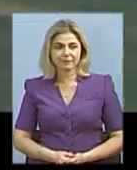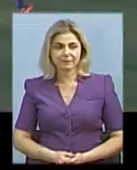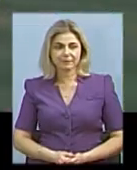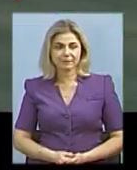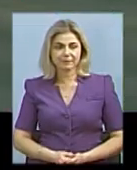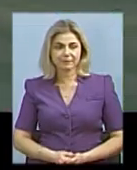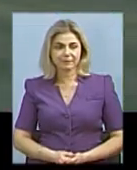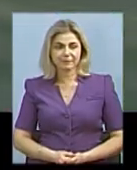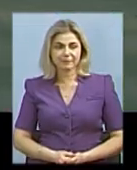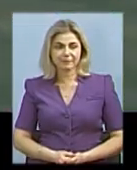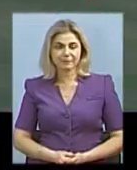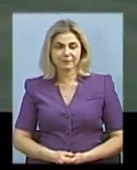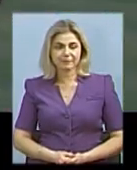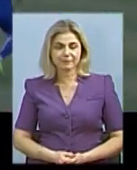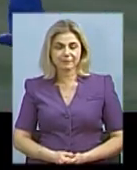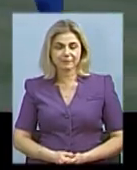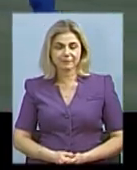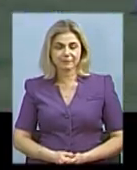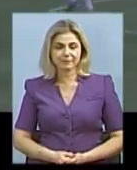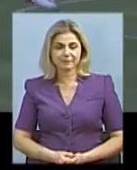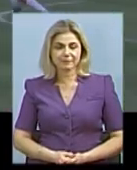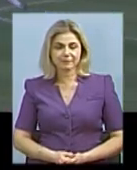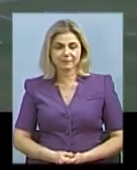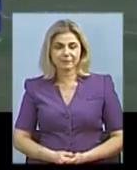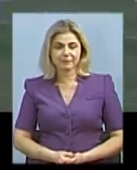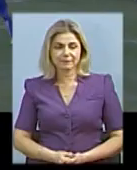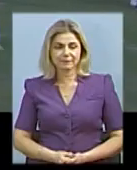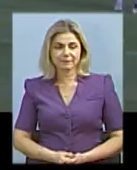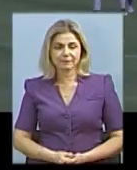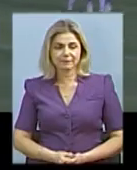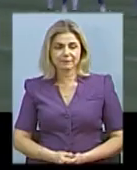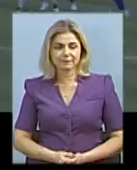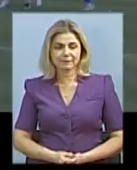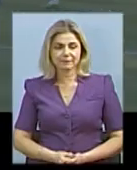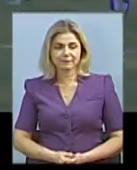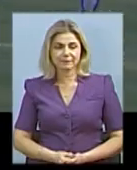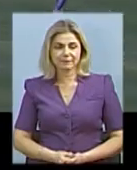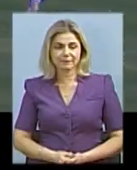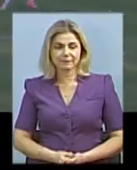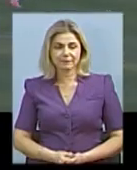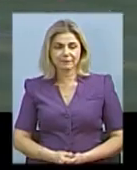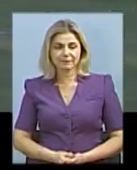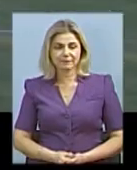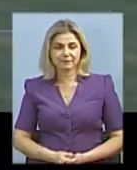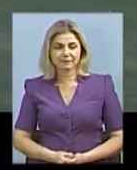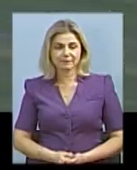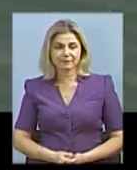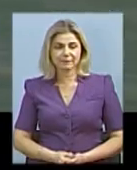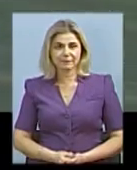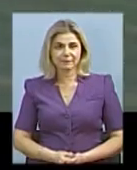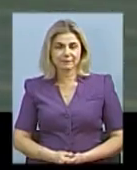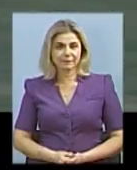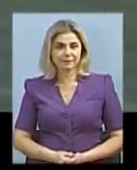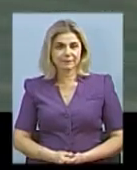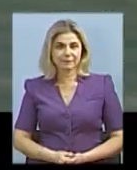У компенсований до першого тайму час гості могли забити вдруге. Денис Старченко відбив перед собою удар Сергія Герасимця.